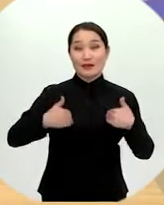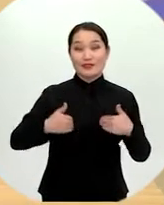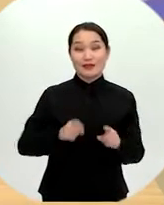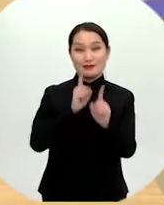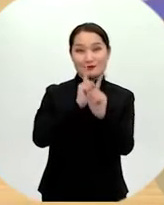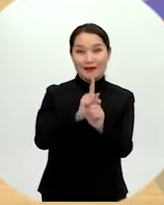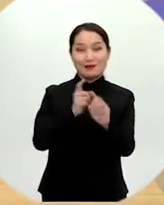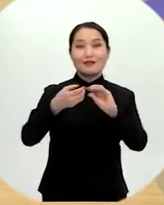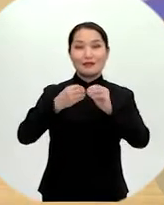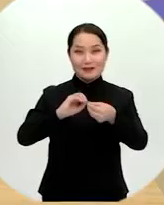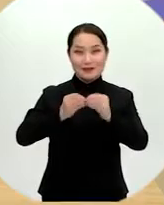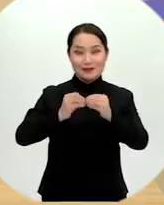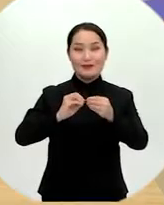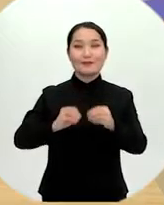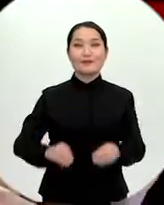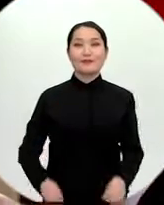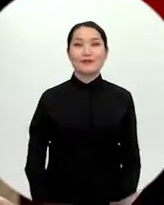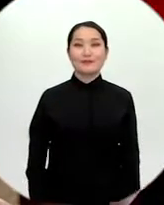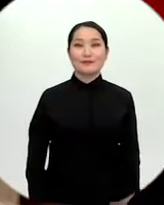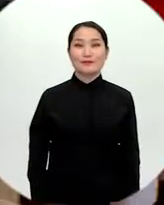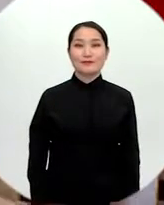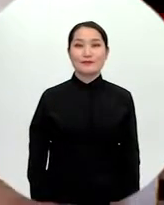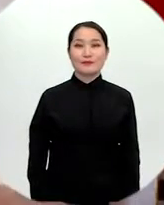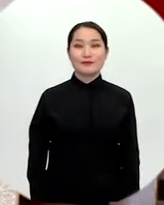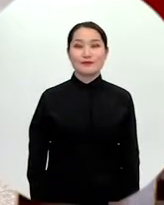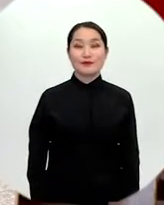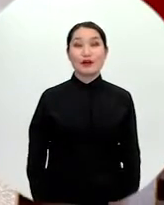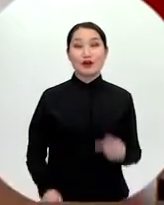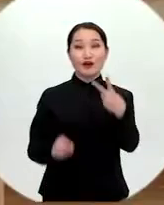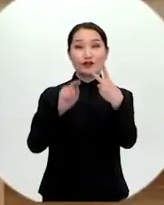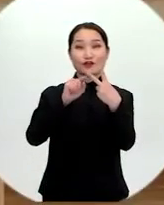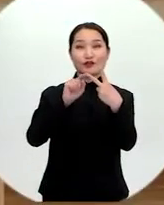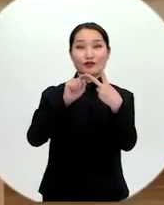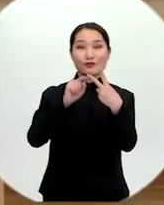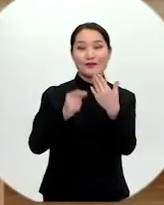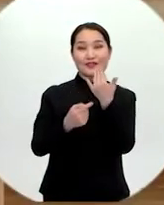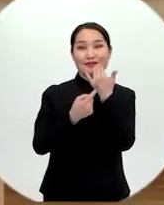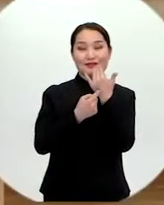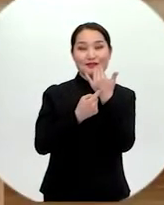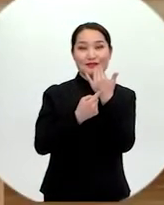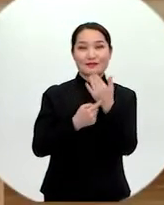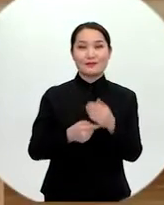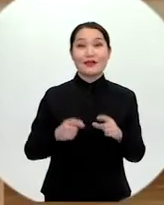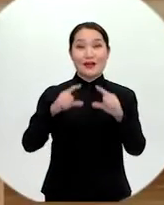багшаага дагаад дураагаад хийгээд яваарай. За дараагийн цэцэг маань ам дөрвөлжин